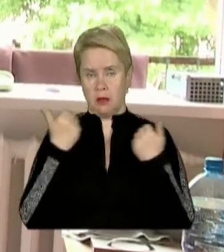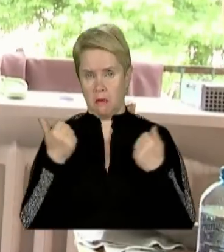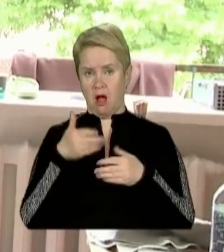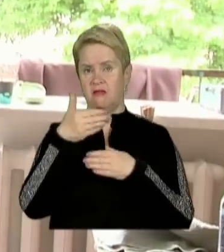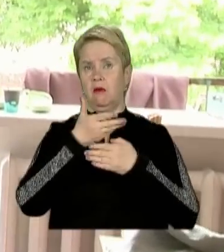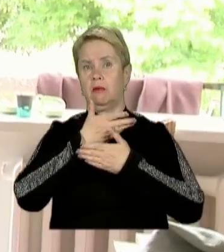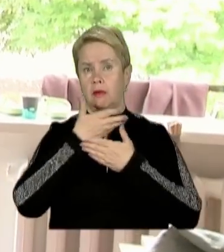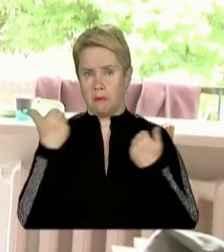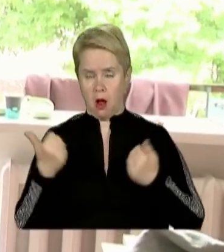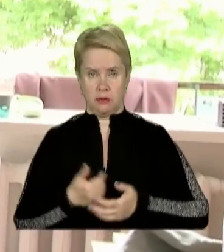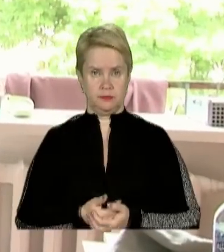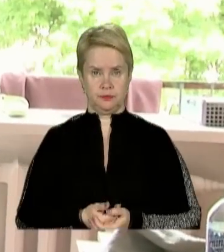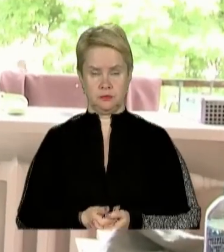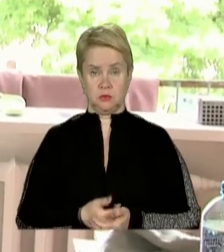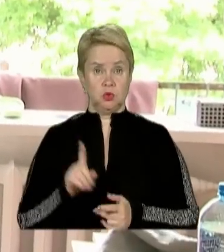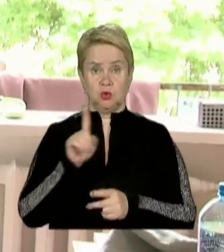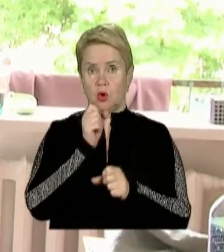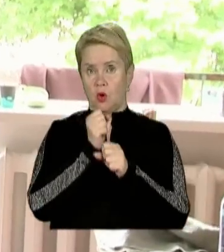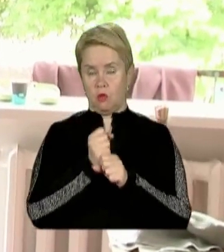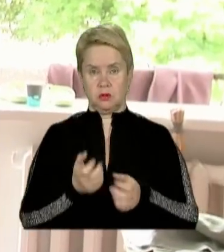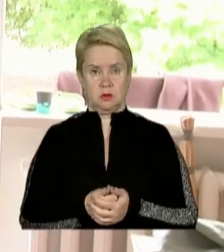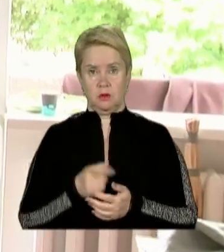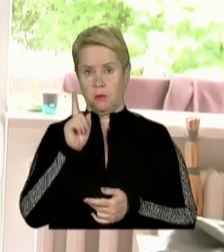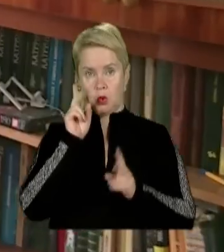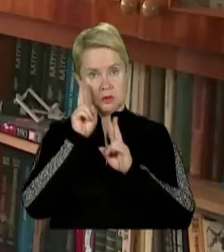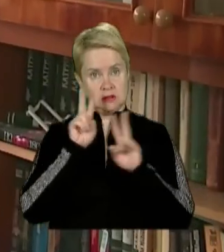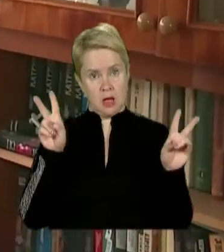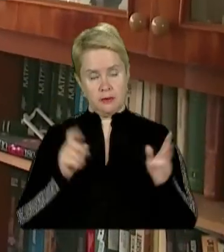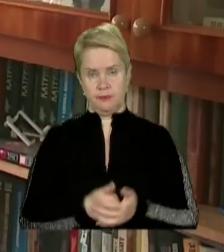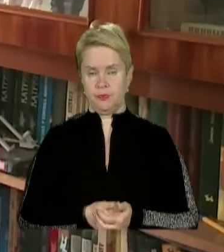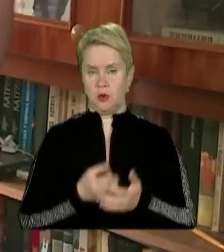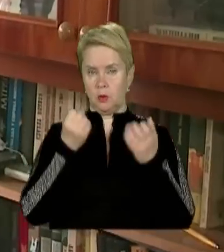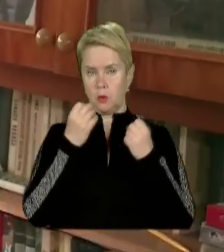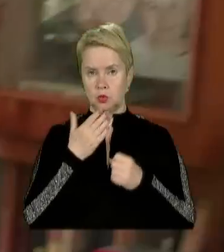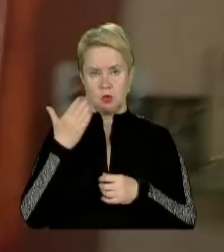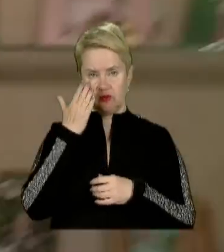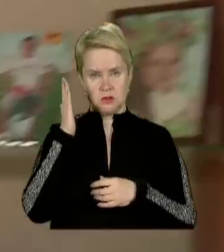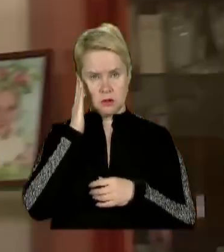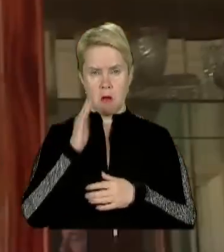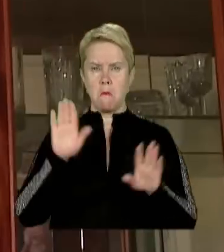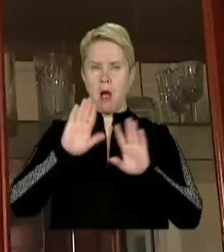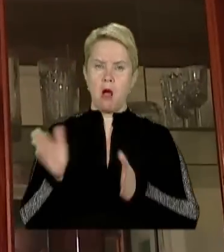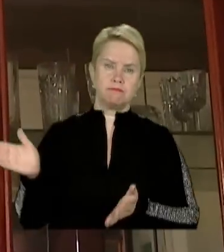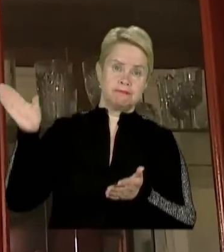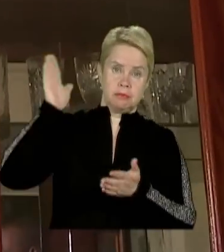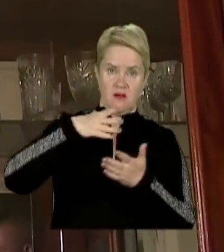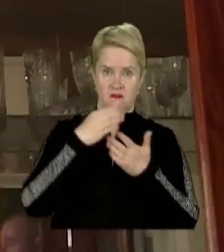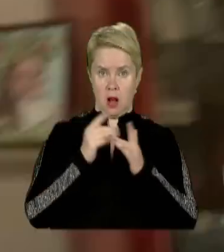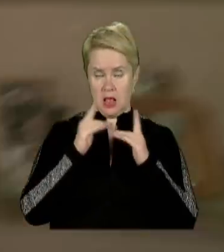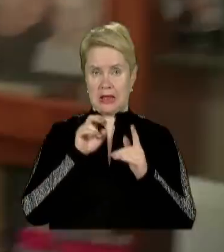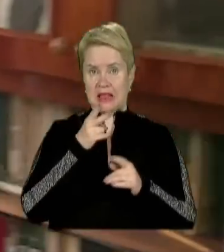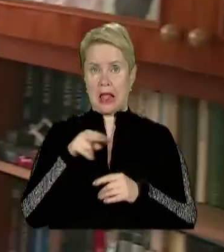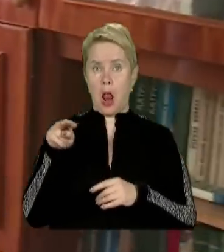дверей немає. Що робити, ми поки що не знаємо. Просто уві сні накрило меблями у власному ліжку і